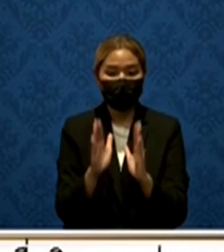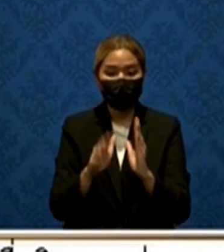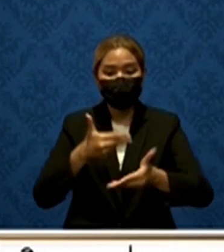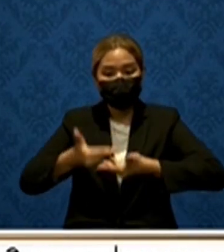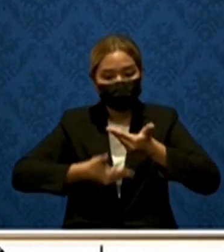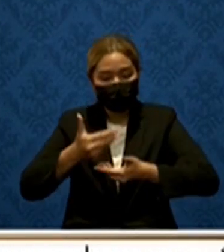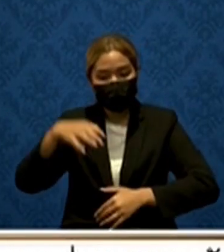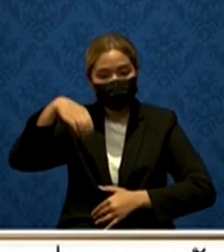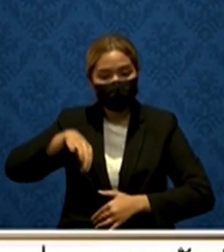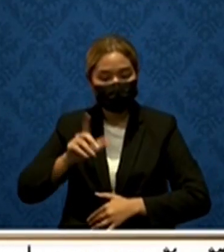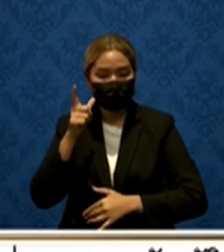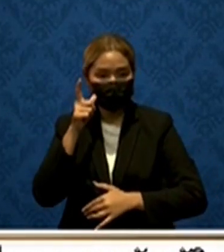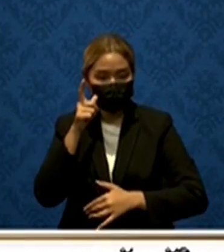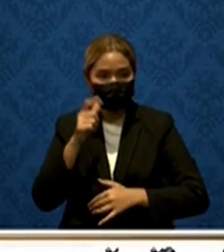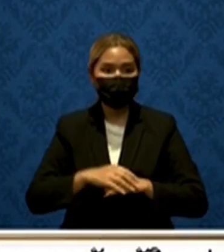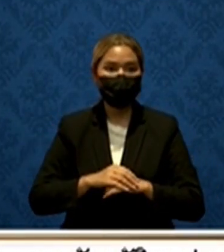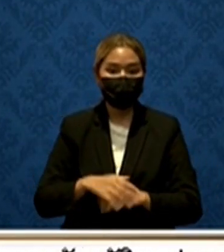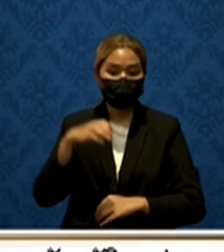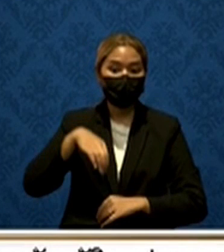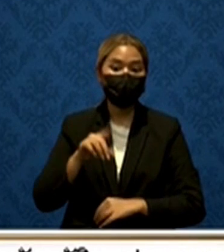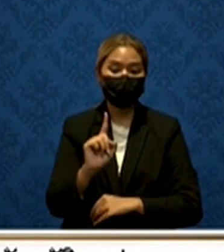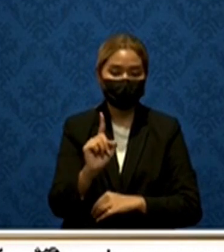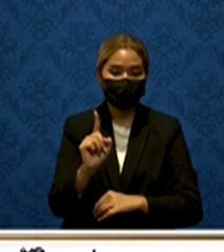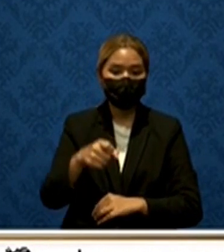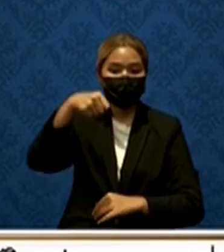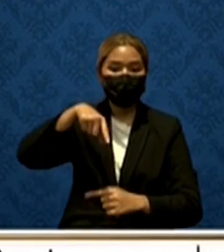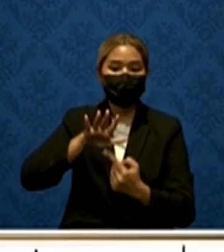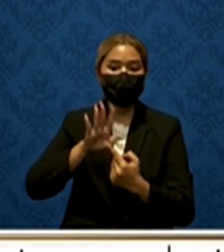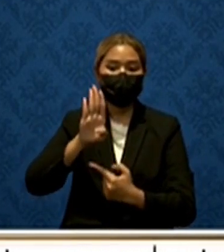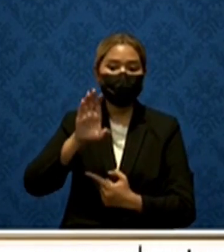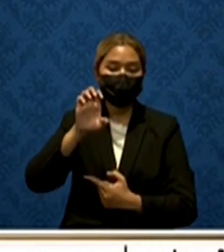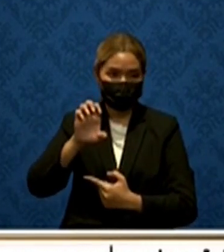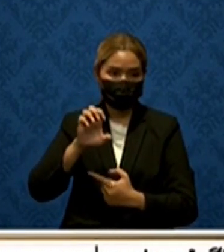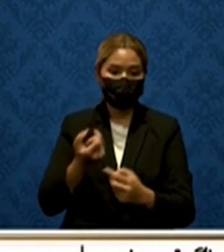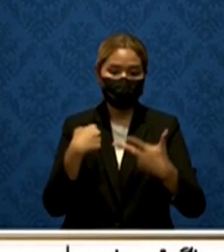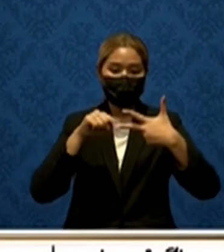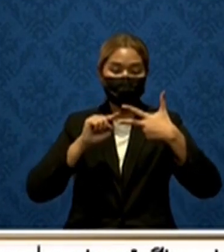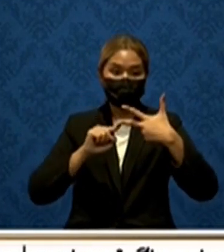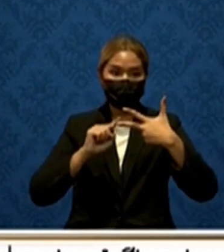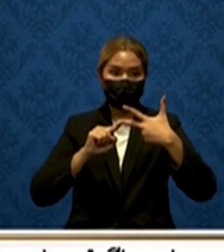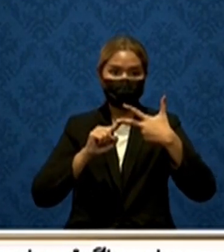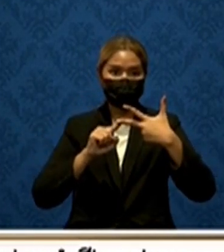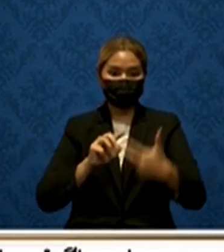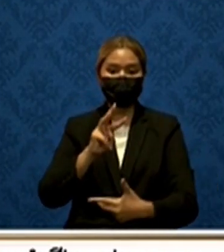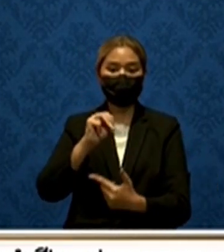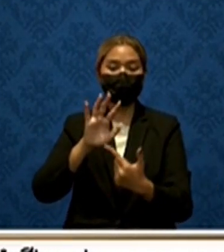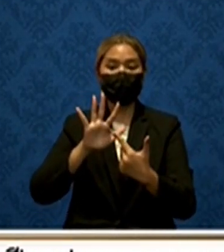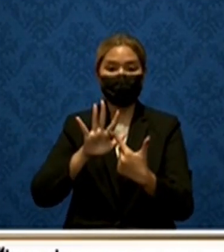บริษัทยัษย rally ลำดับ 1 คือบริษัทซาบิกกับ 2 ลำดับ 3 คือบริษัท มาเด่น